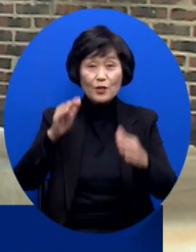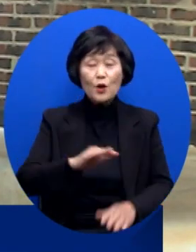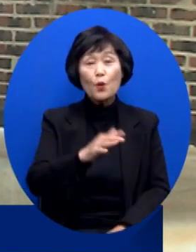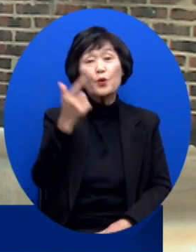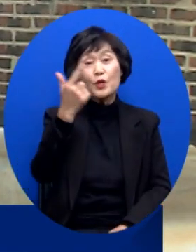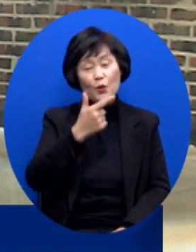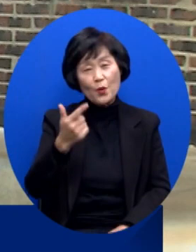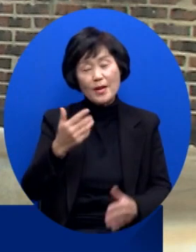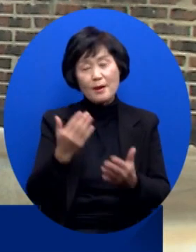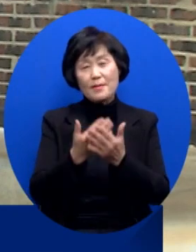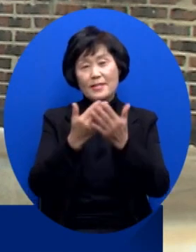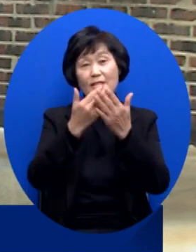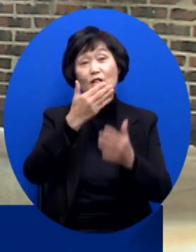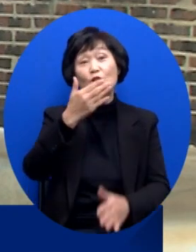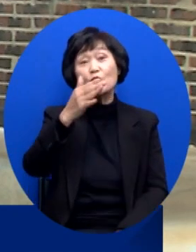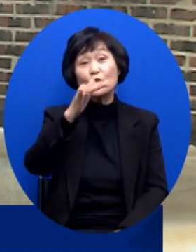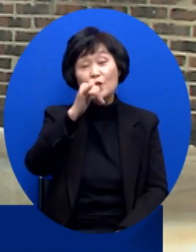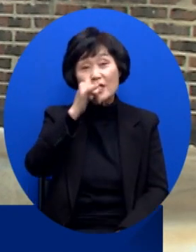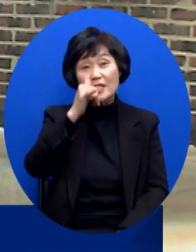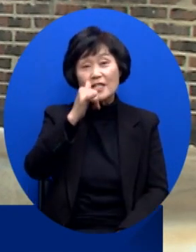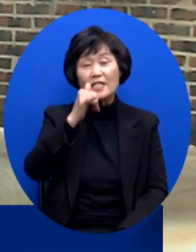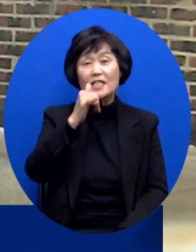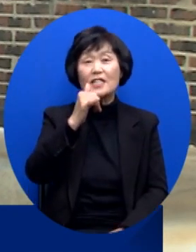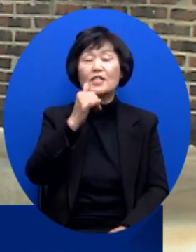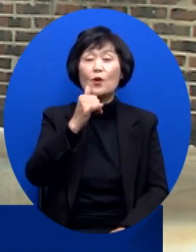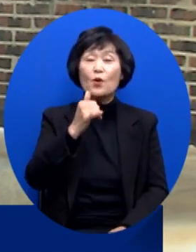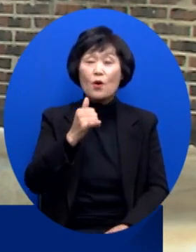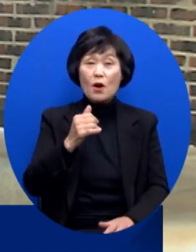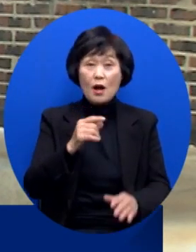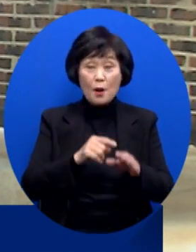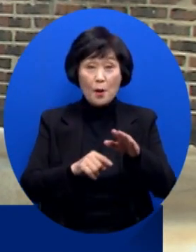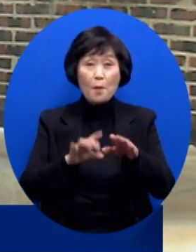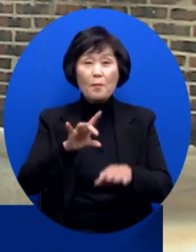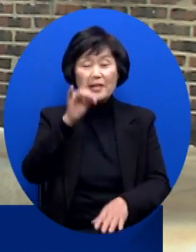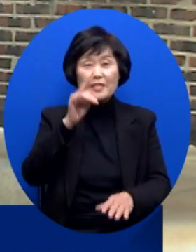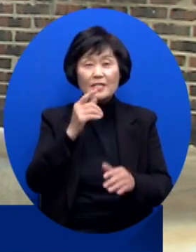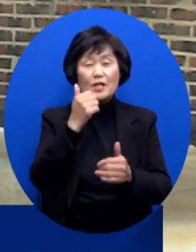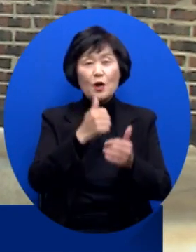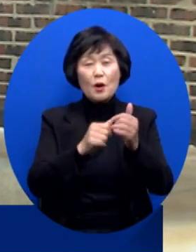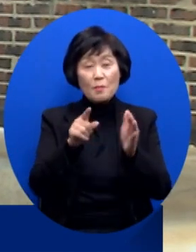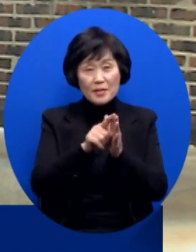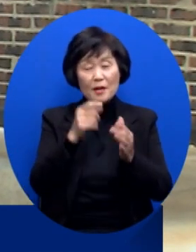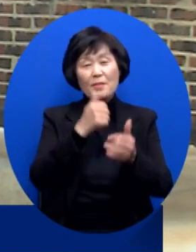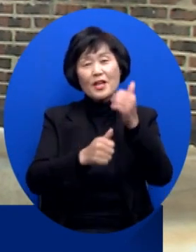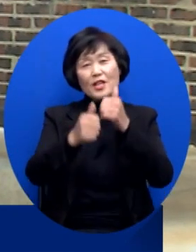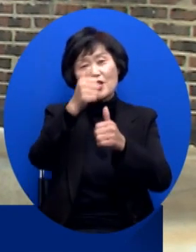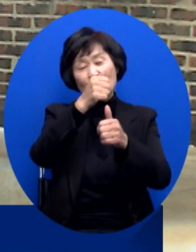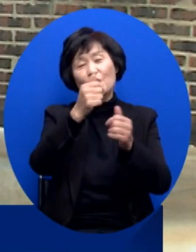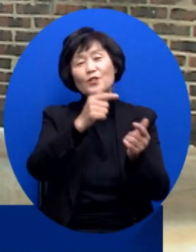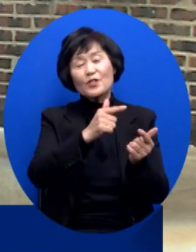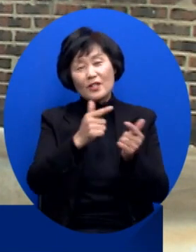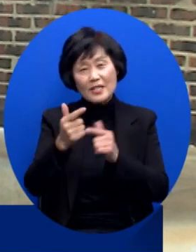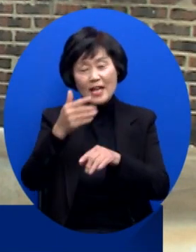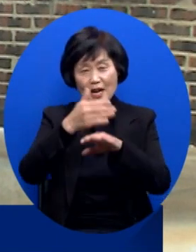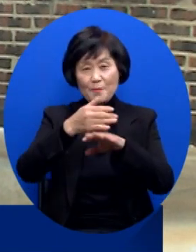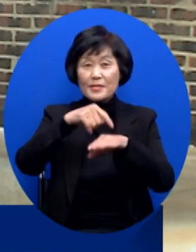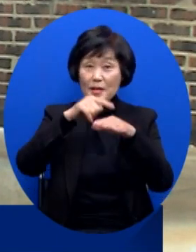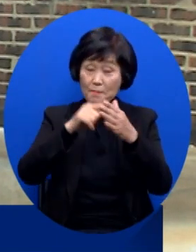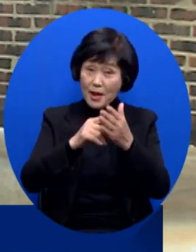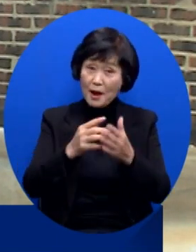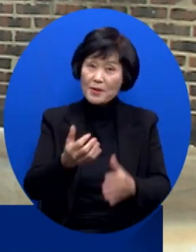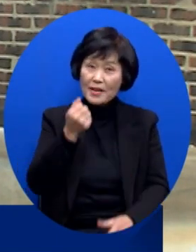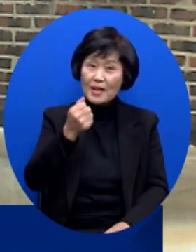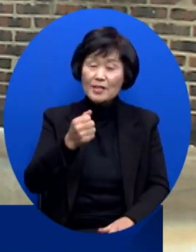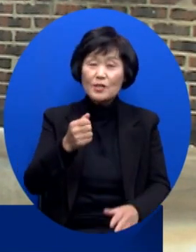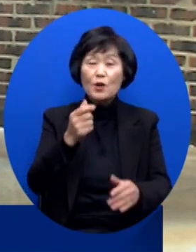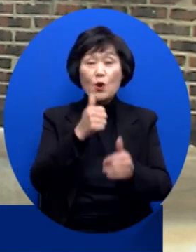이렇게 발전할 수 있도록 앞서서 헌신해준 우리 믿음의 선조들에게 참 감사한 마음을 가지고 그 신앙을